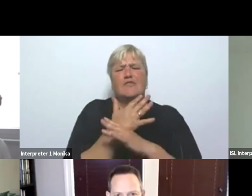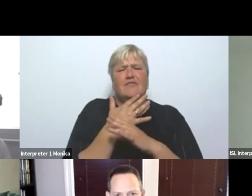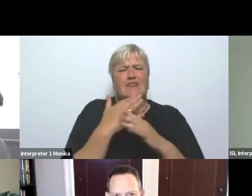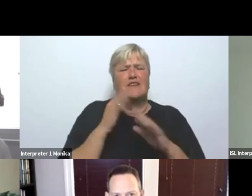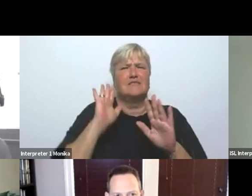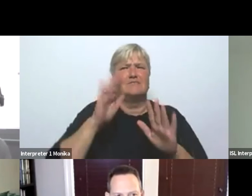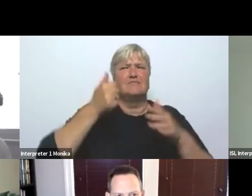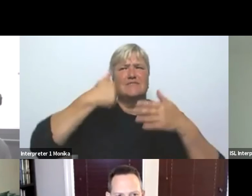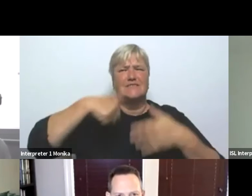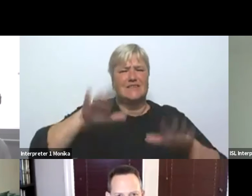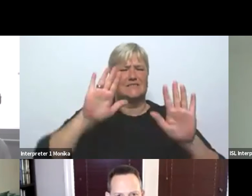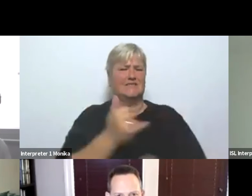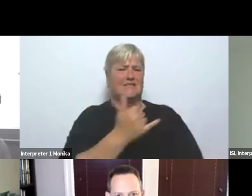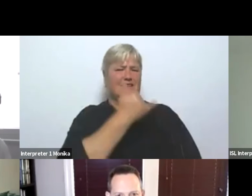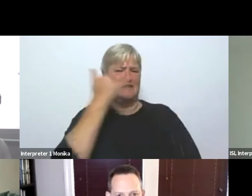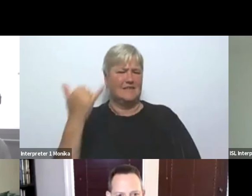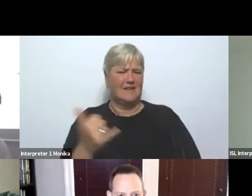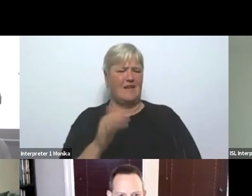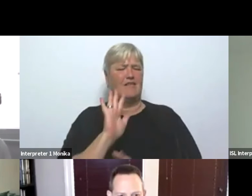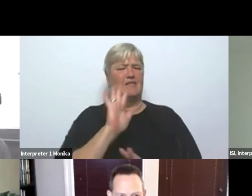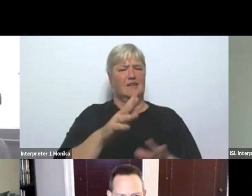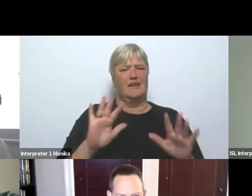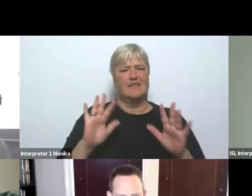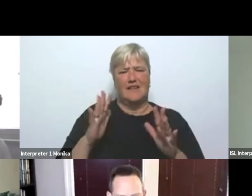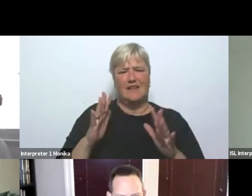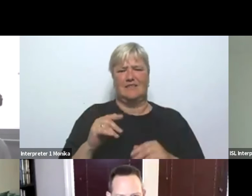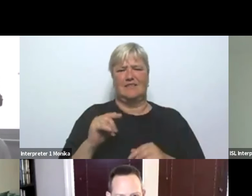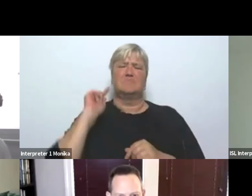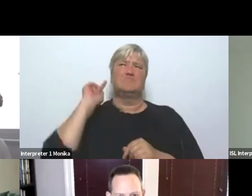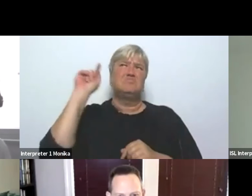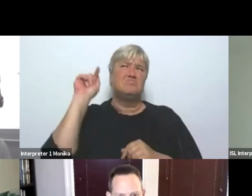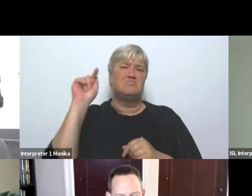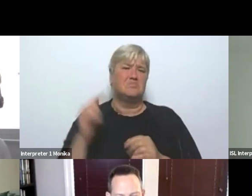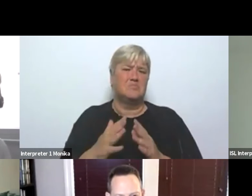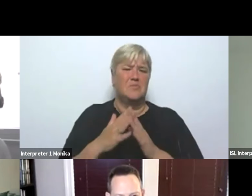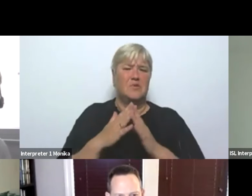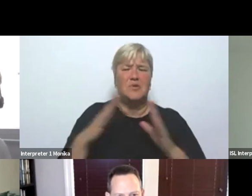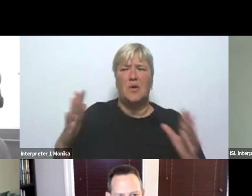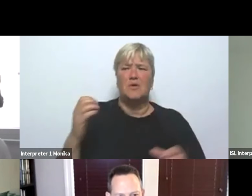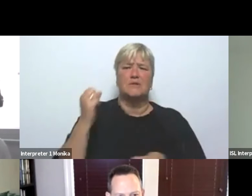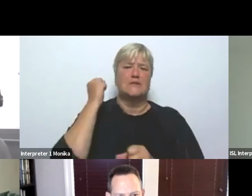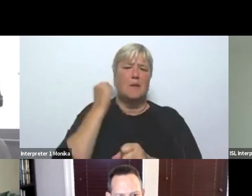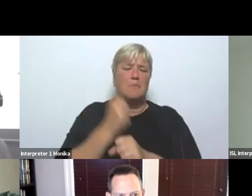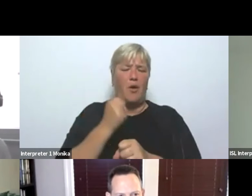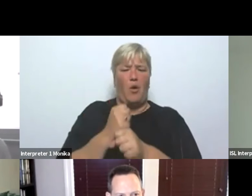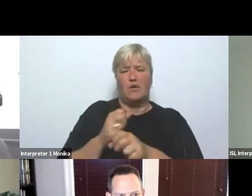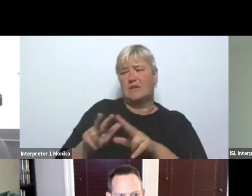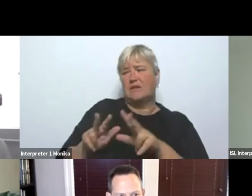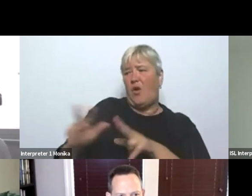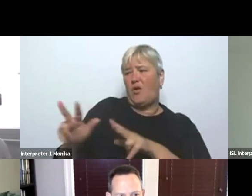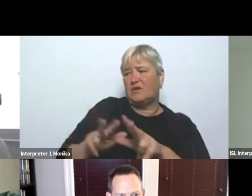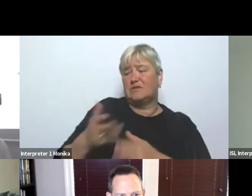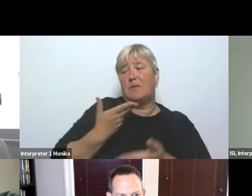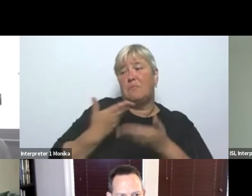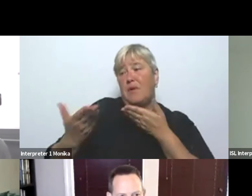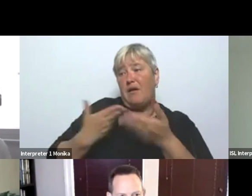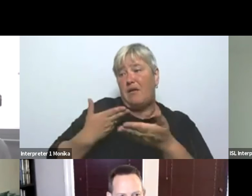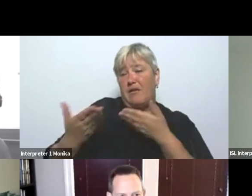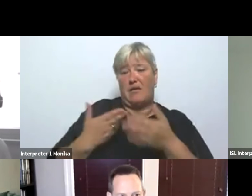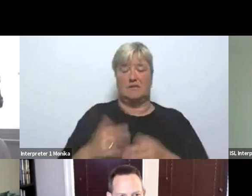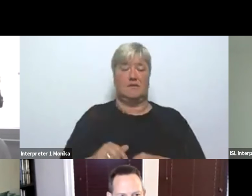16 Jahren, als Freelancer im Bereich UX tätig, berät dort große behördliche Organisationen, aber auch